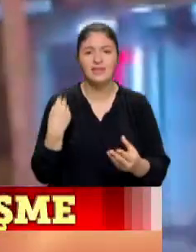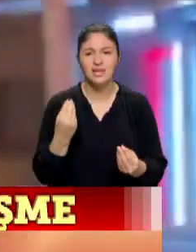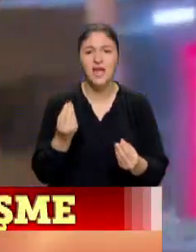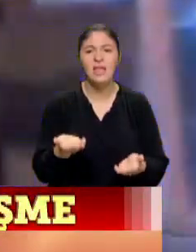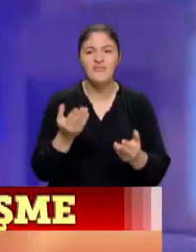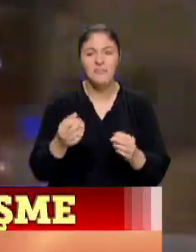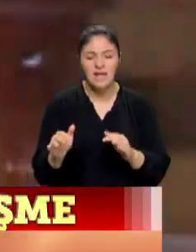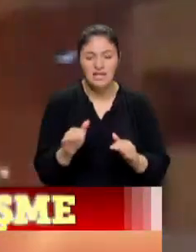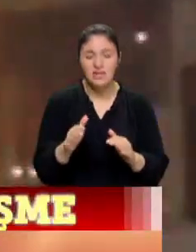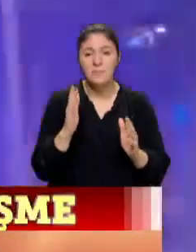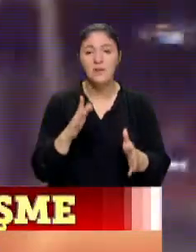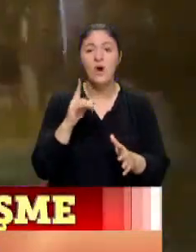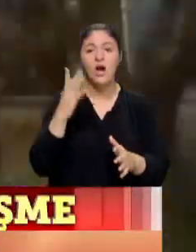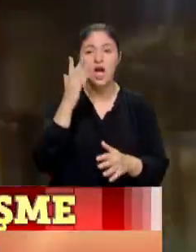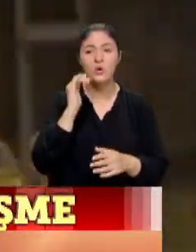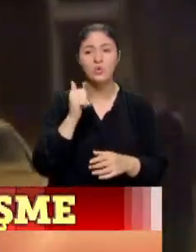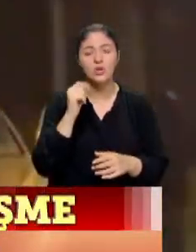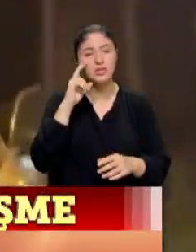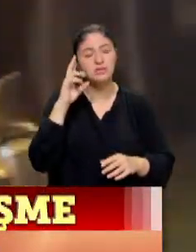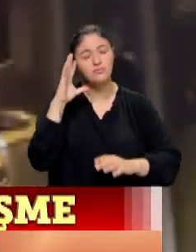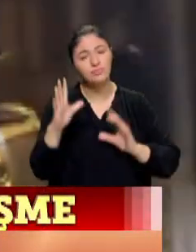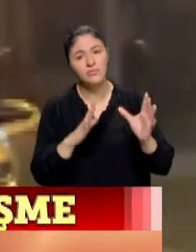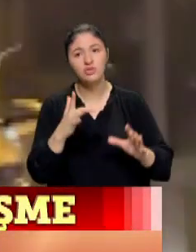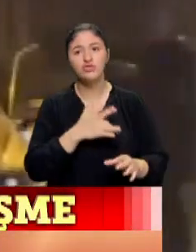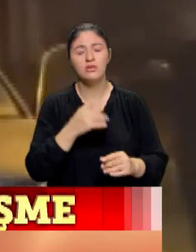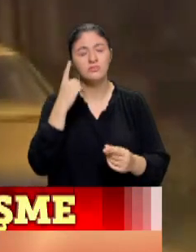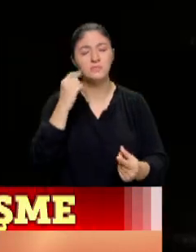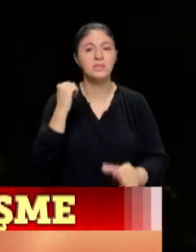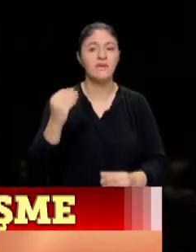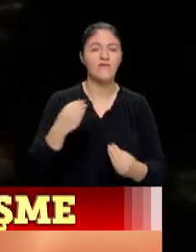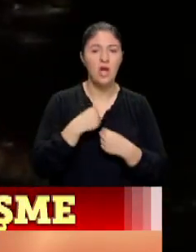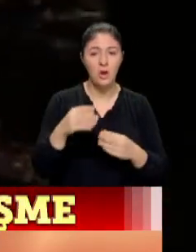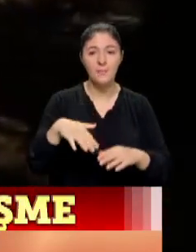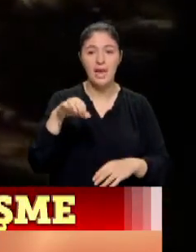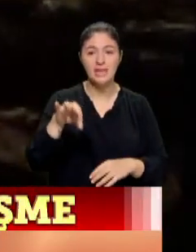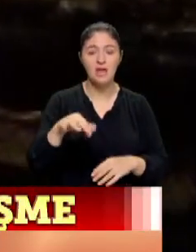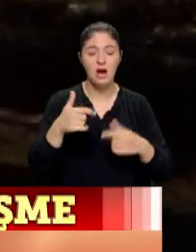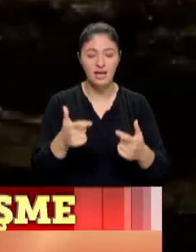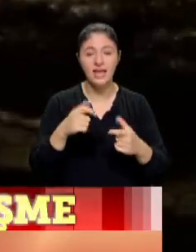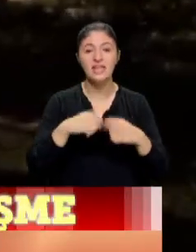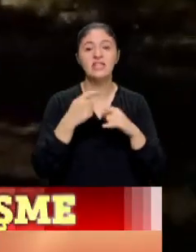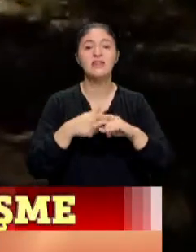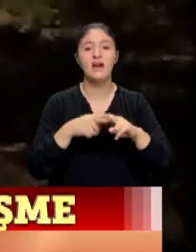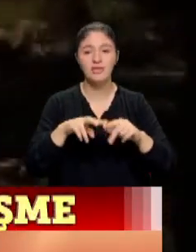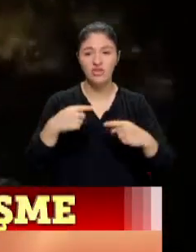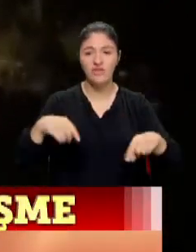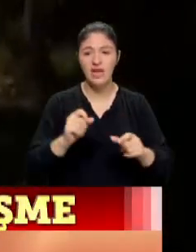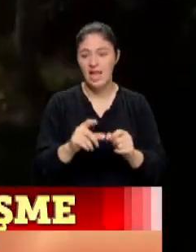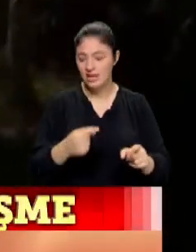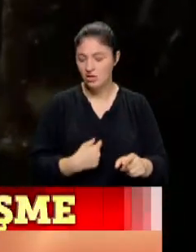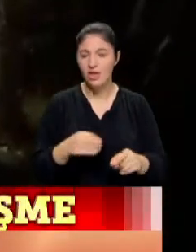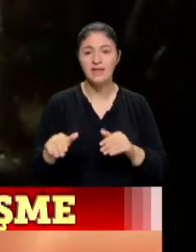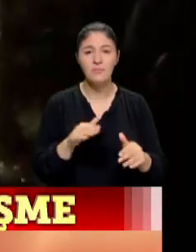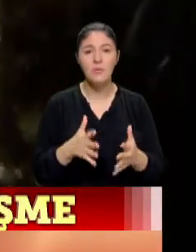en hafif bir sallantı bile o kara günün travmasını canlı tutuyor zihinlerde. Merkez üssü Hatay Kırıkan, çevre illerde de